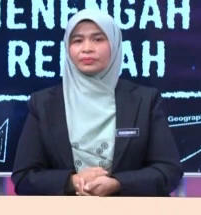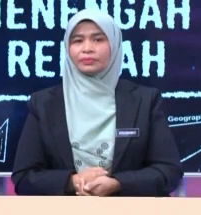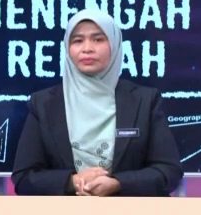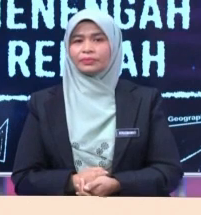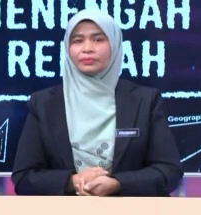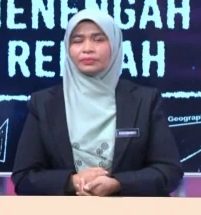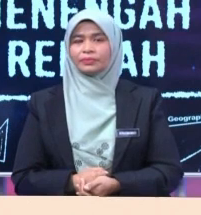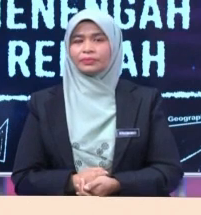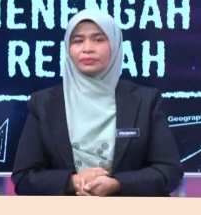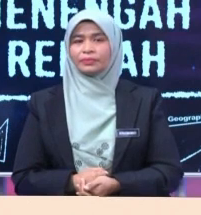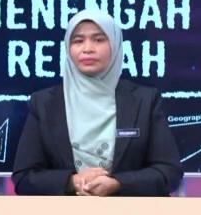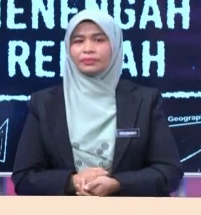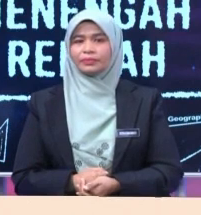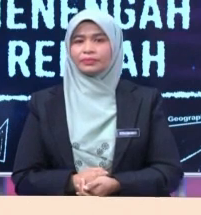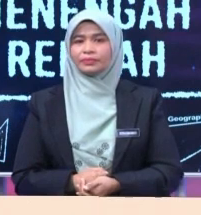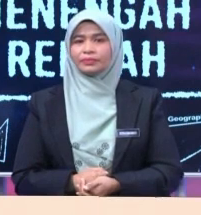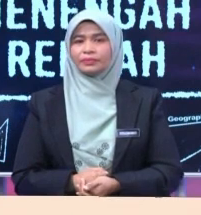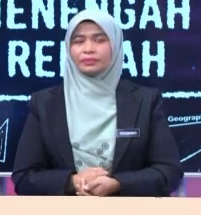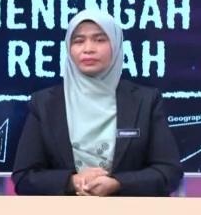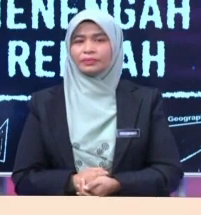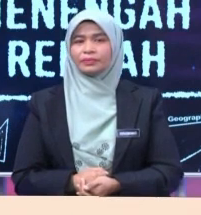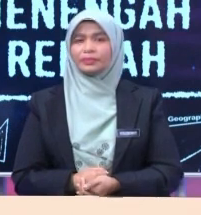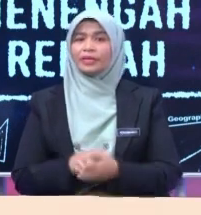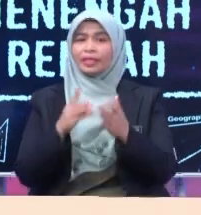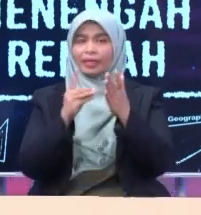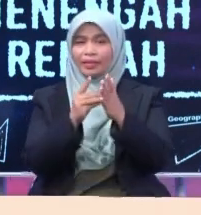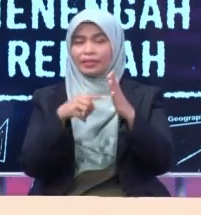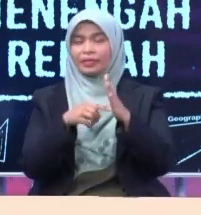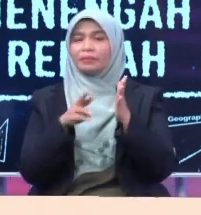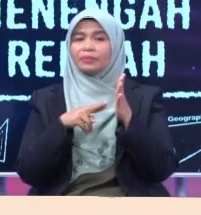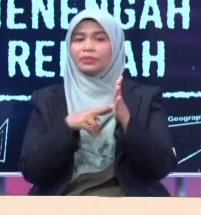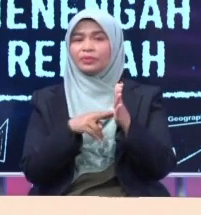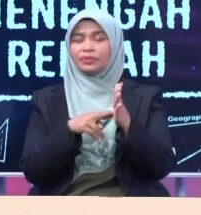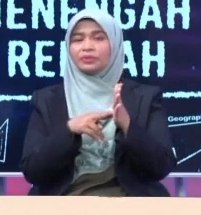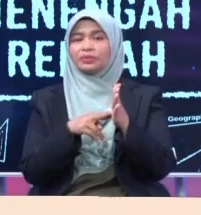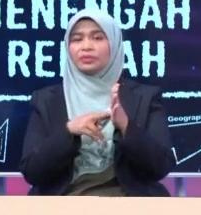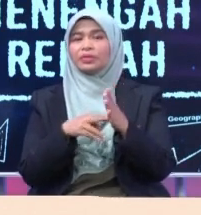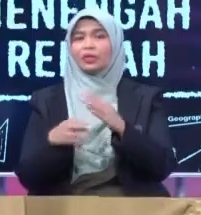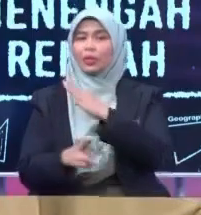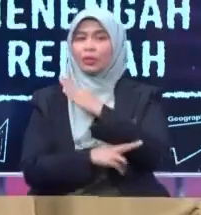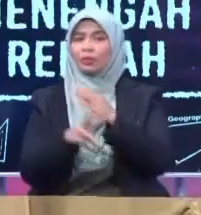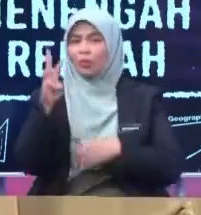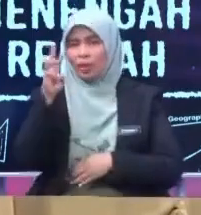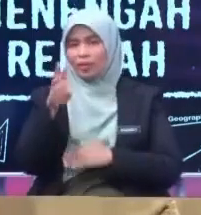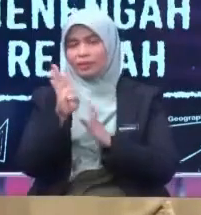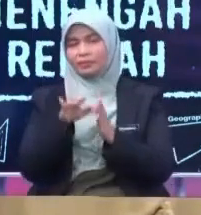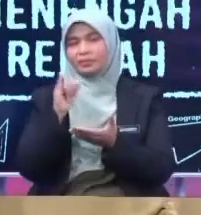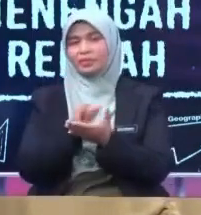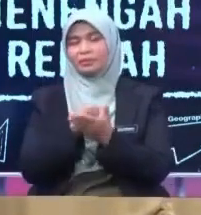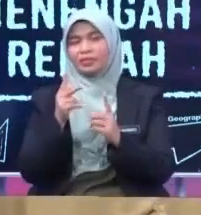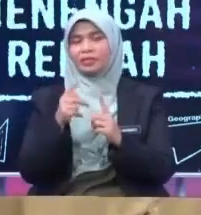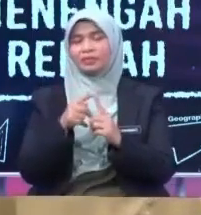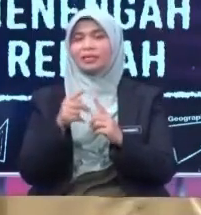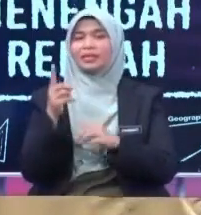akhir faqad dhalla dhalalan ba'ida. Dalil ini menunjukkan hukum wajib beriman kepada hari akhirat. Apakah